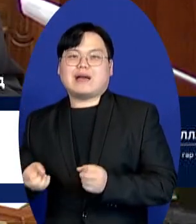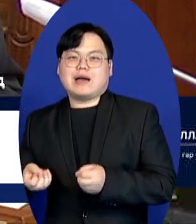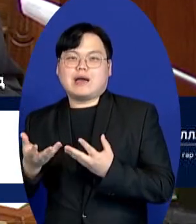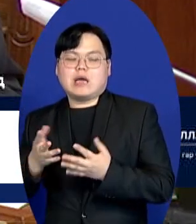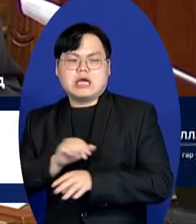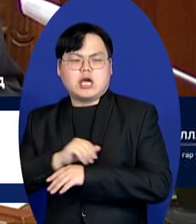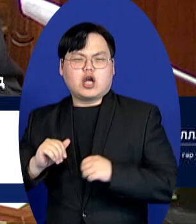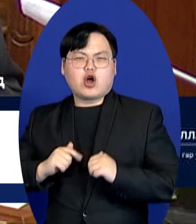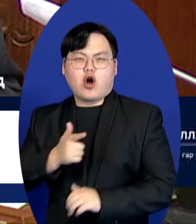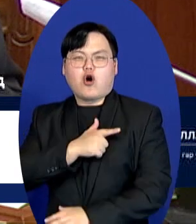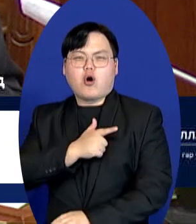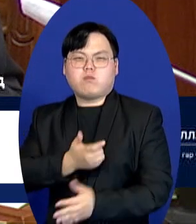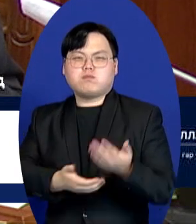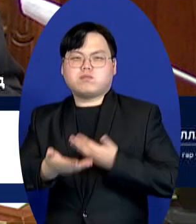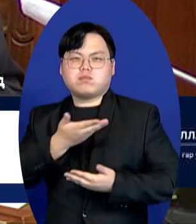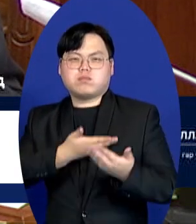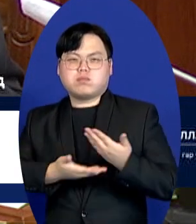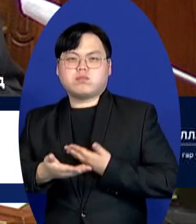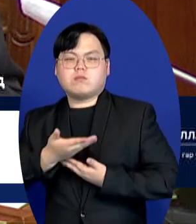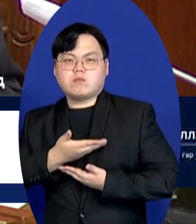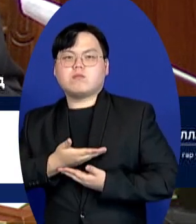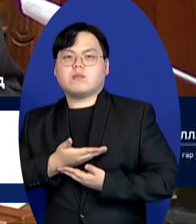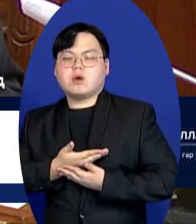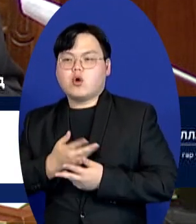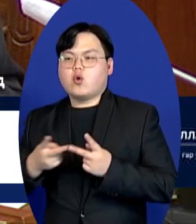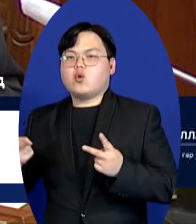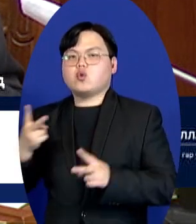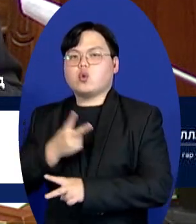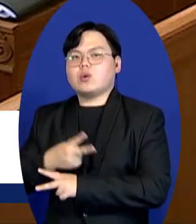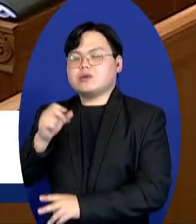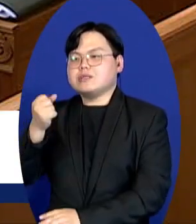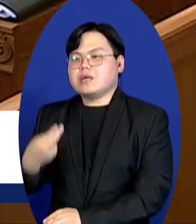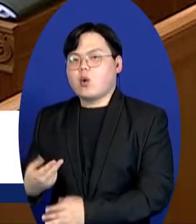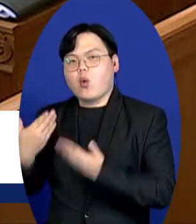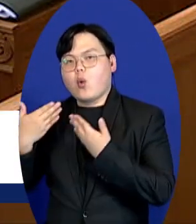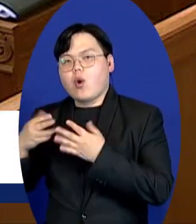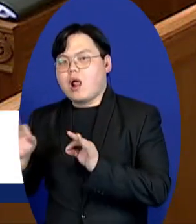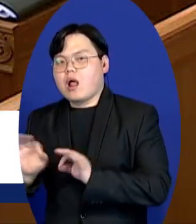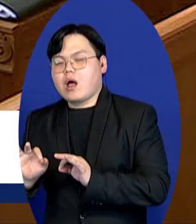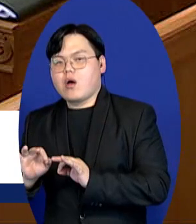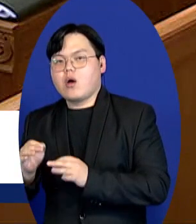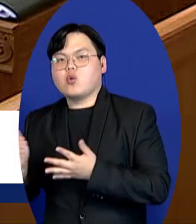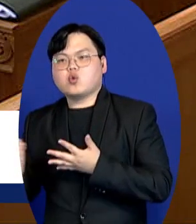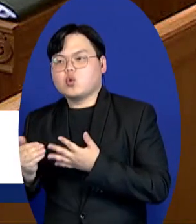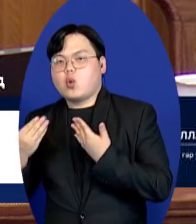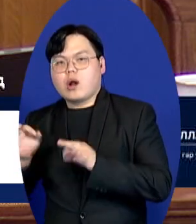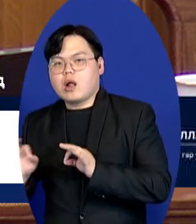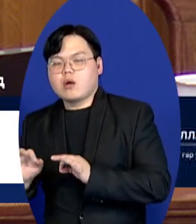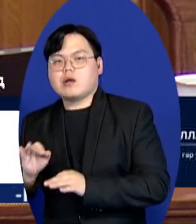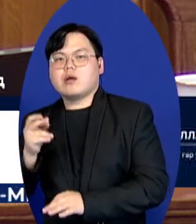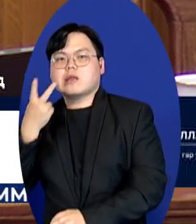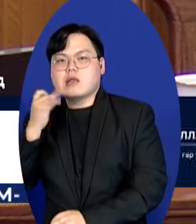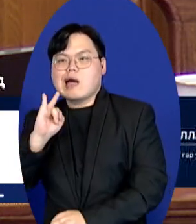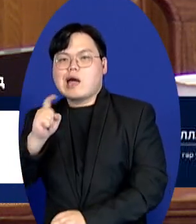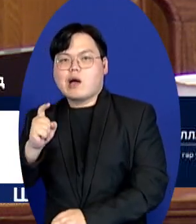гаргасан гомдлыг үндсэн хуулийн цэц дунд суудлын хуралдаанаараа хилцээгүй за зөвхөн их суудлын хуралдаанаараа хилцэж дүгнэлт